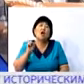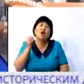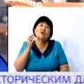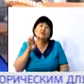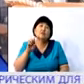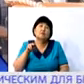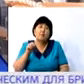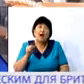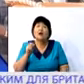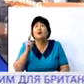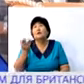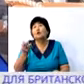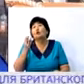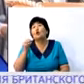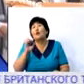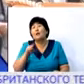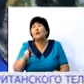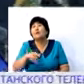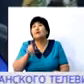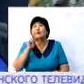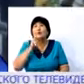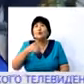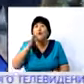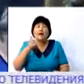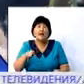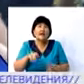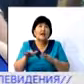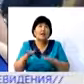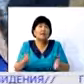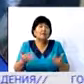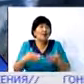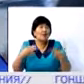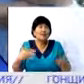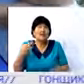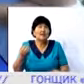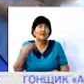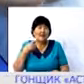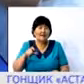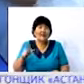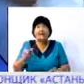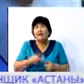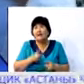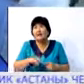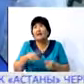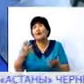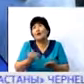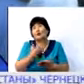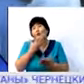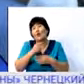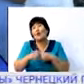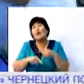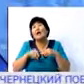Мы решили в ходе акции напомнить вкус наших напитков. Отметим, мероприятие вызвало большой интерес у кызылординцев, а значит, найдет свое